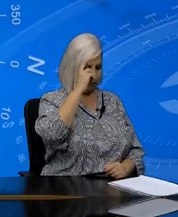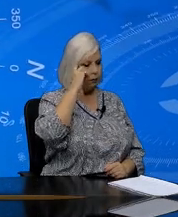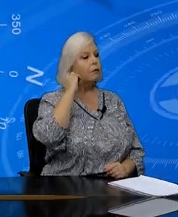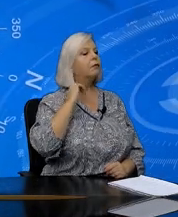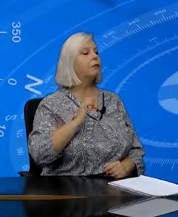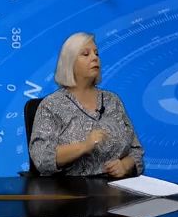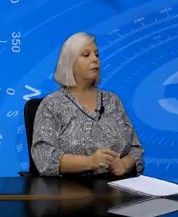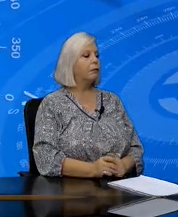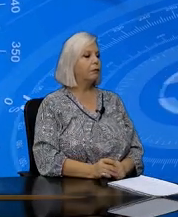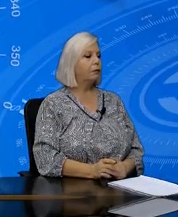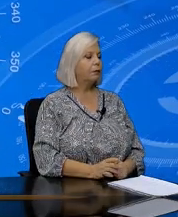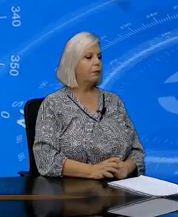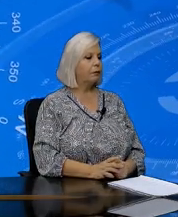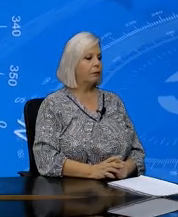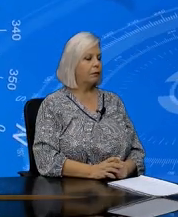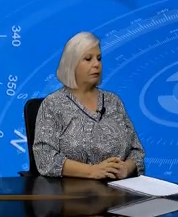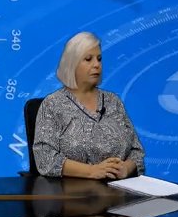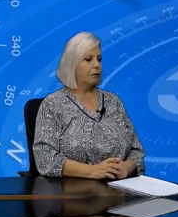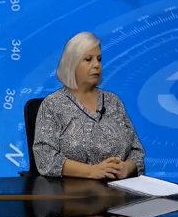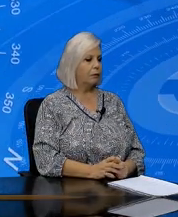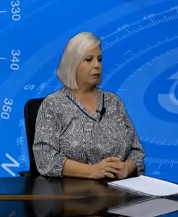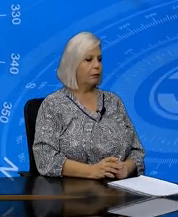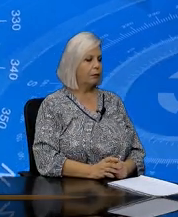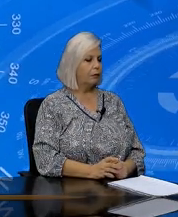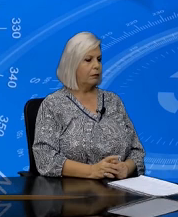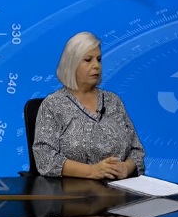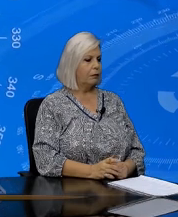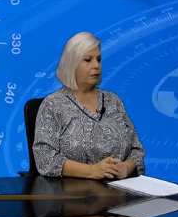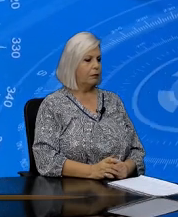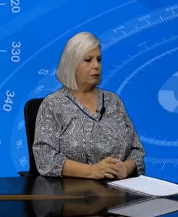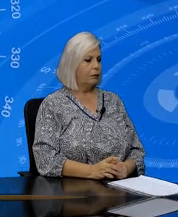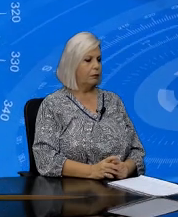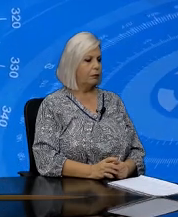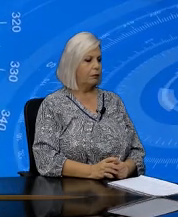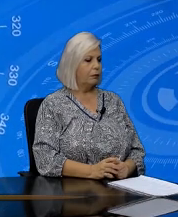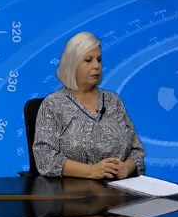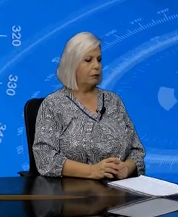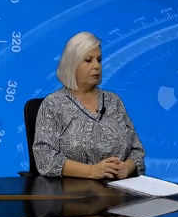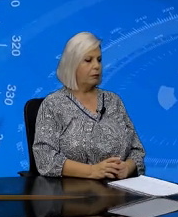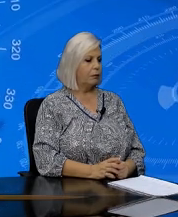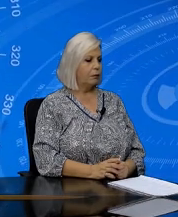από τις προδείψεις που περιορίστηκαν, διότι είναι αυτό που είπες εσύ και το έχουμε πει κατά επανάληψη, γιατί